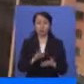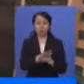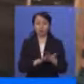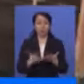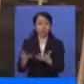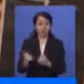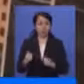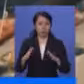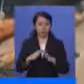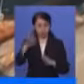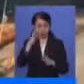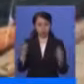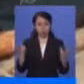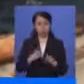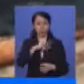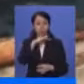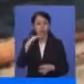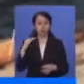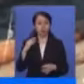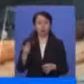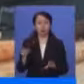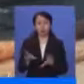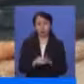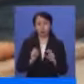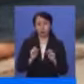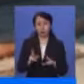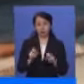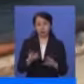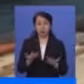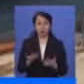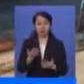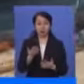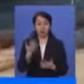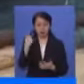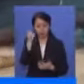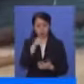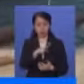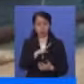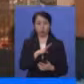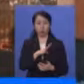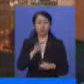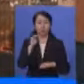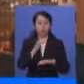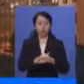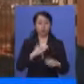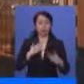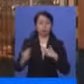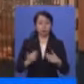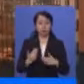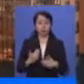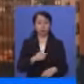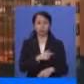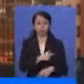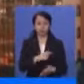для госнужд присутствует множество коррупционных рисков. Так, несколько лет назад был выявлен вопиющий факт в отношении должностных